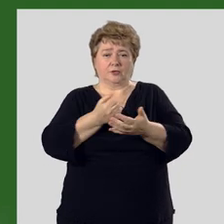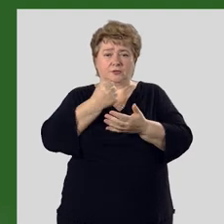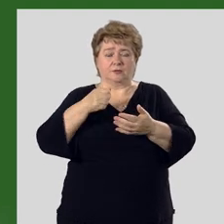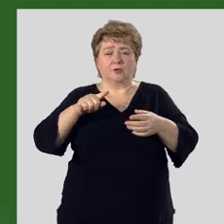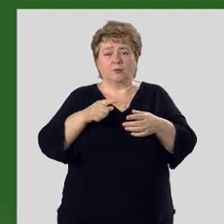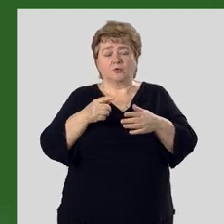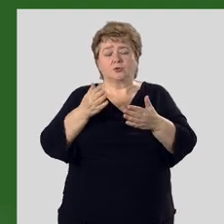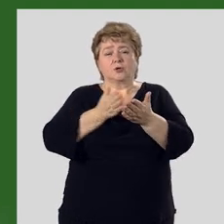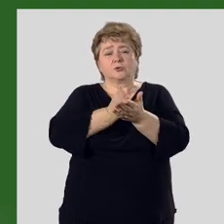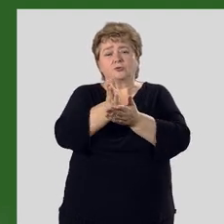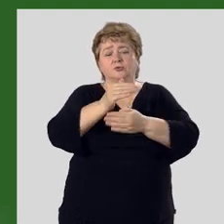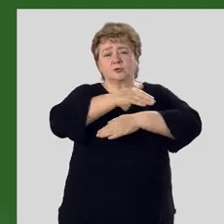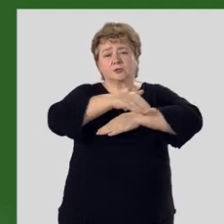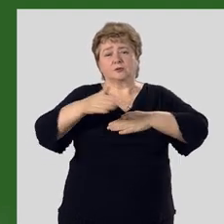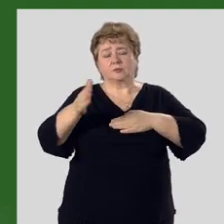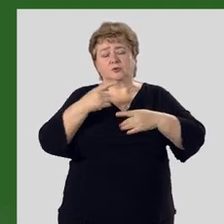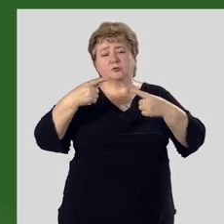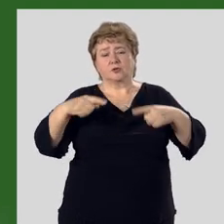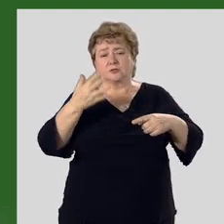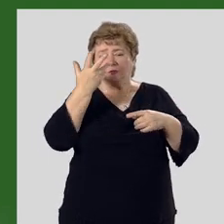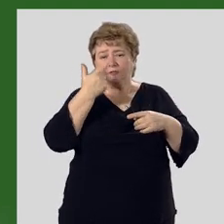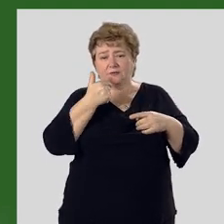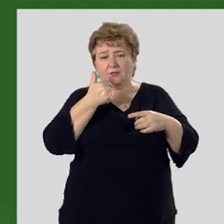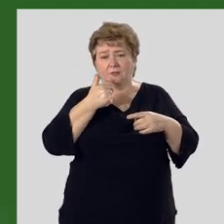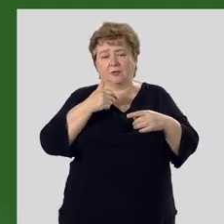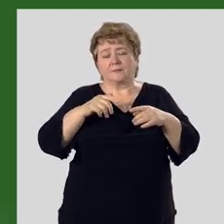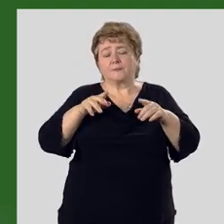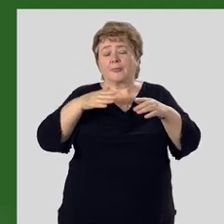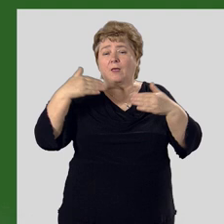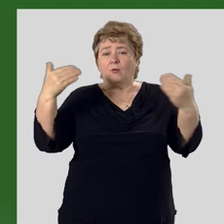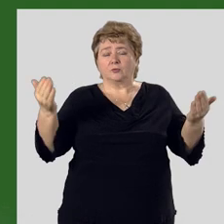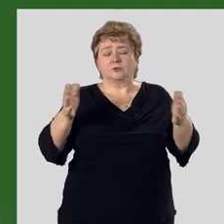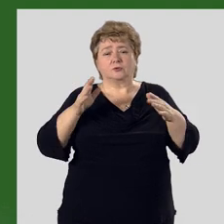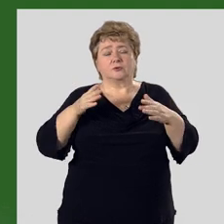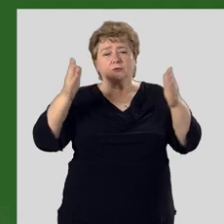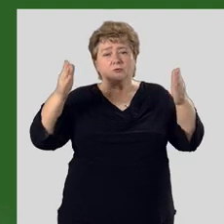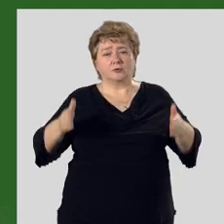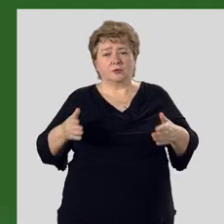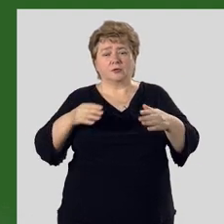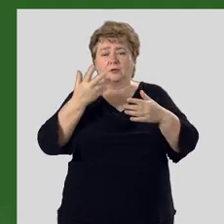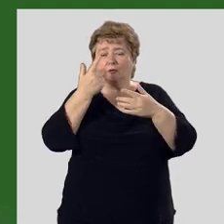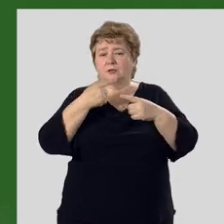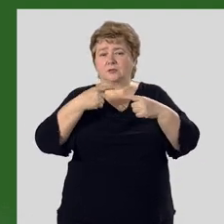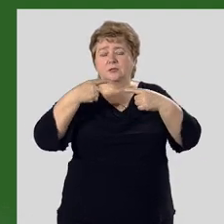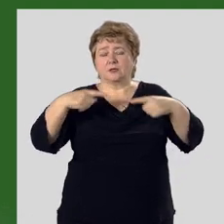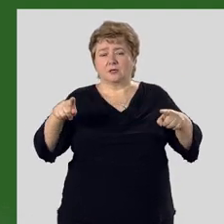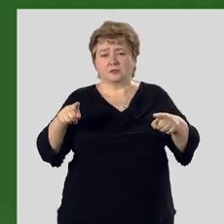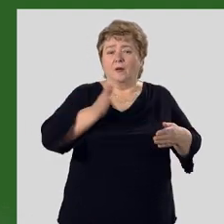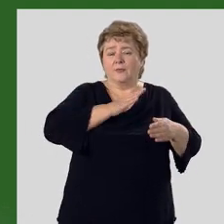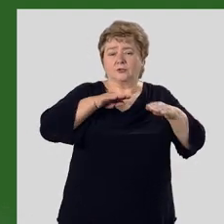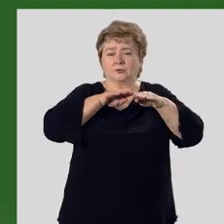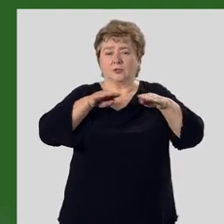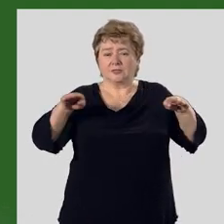потому что она служит границей между разными цветами. По обе стороны окраска территории разная.